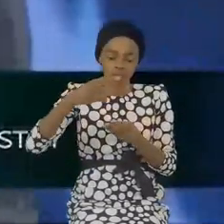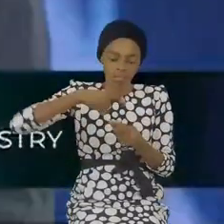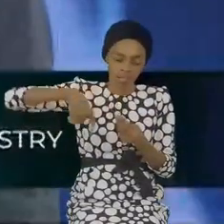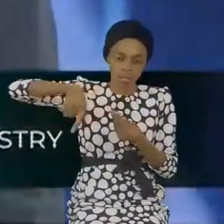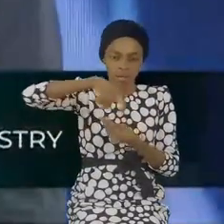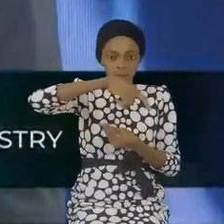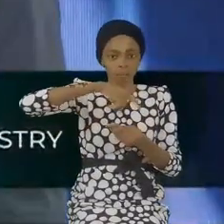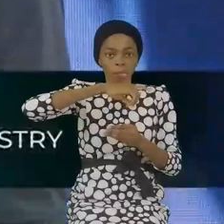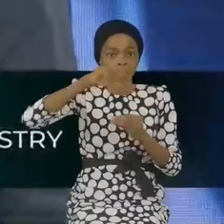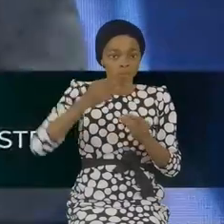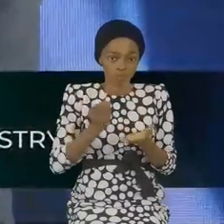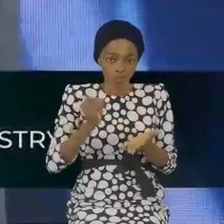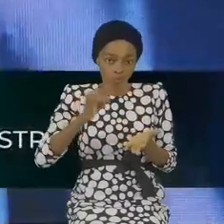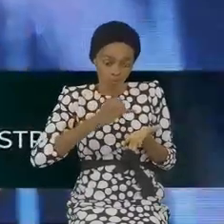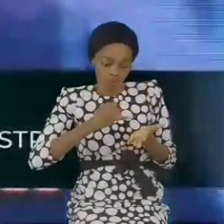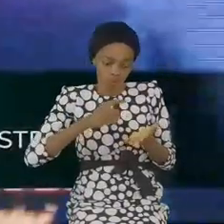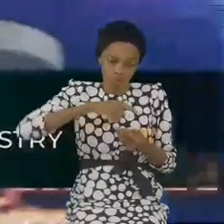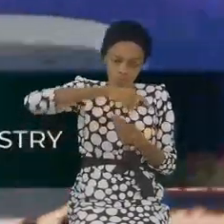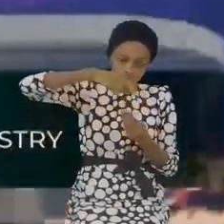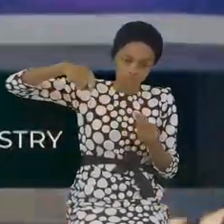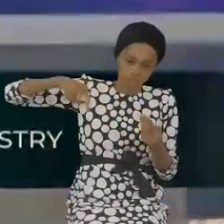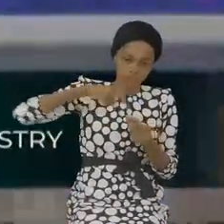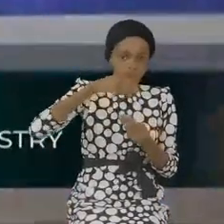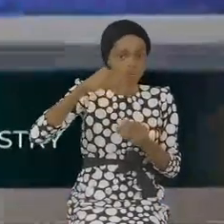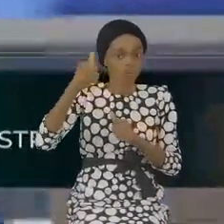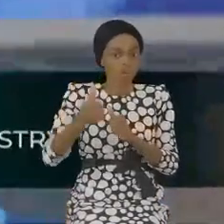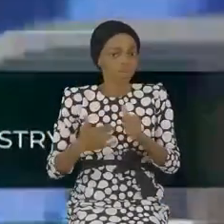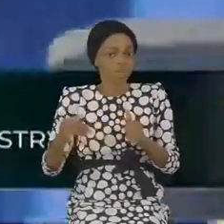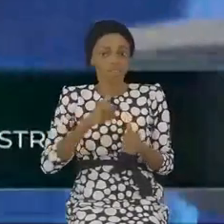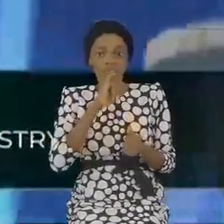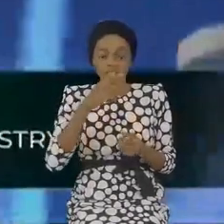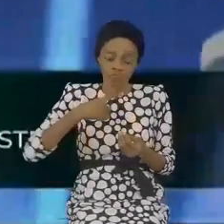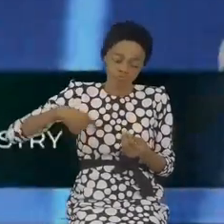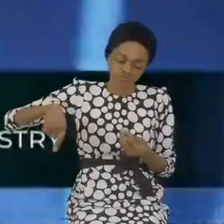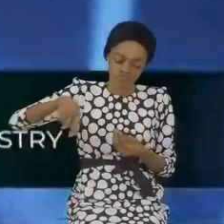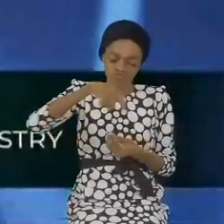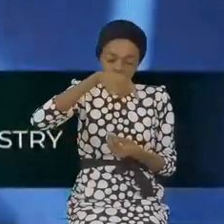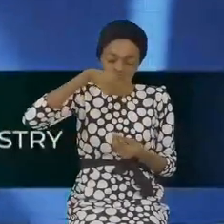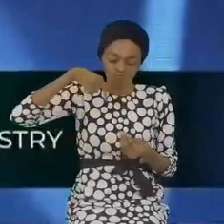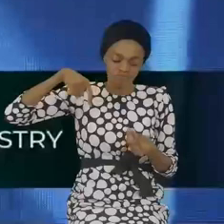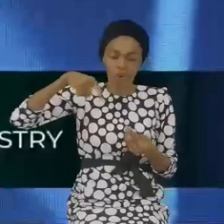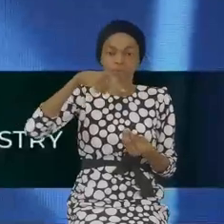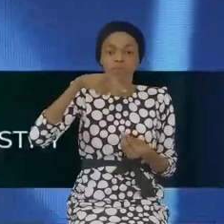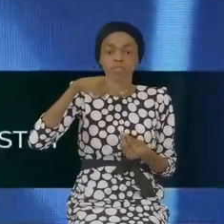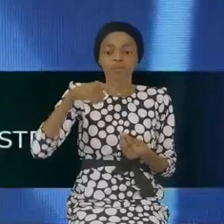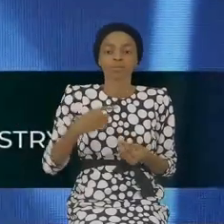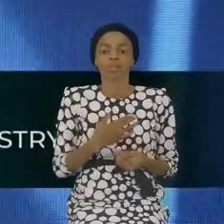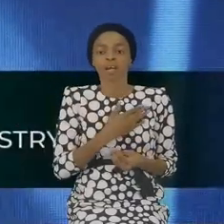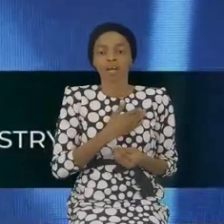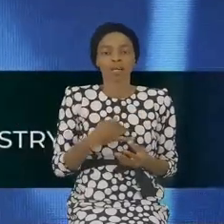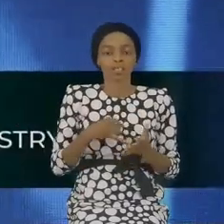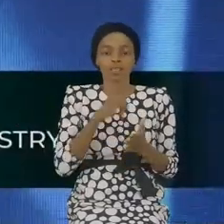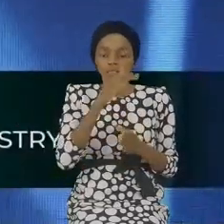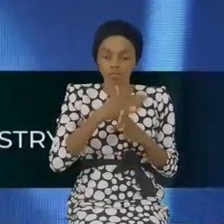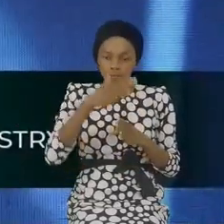tracez un cercle, tout est rond. tout est arrondi et tout